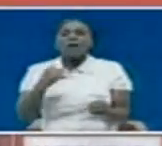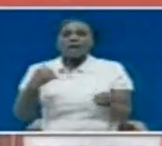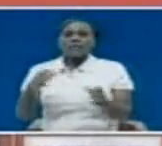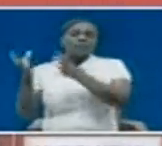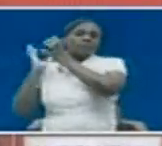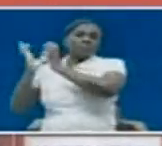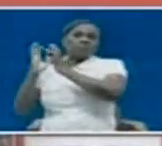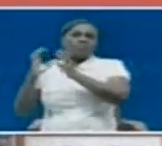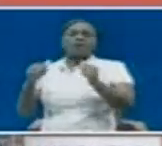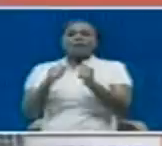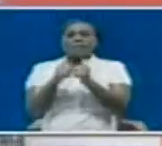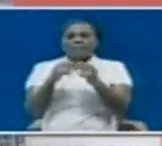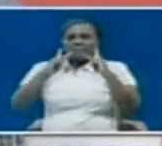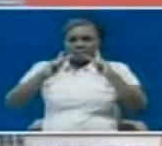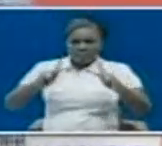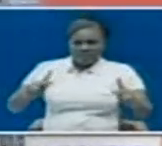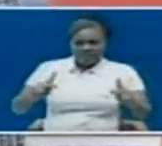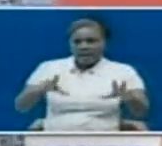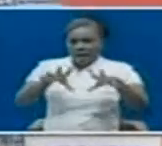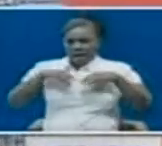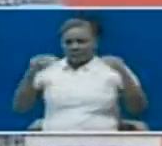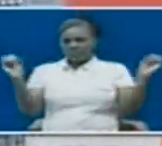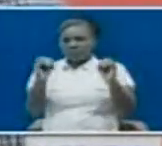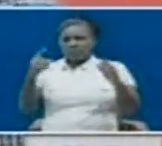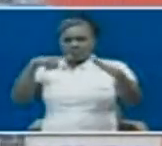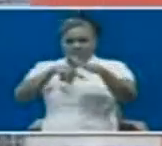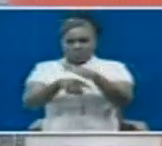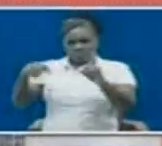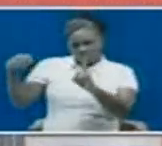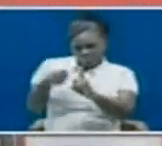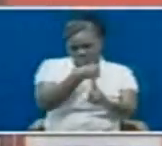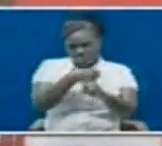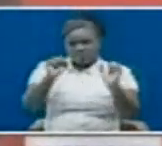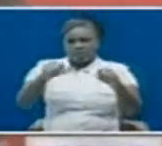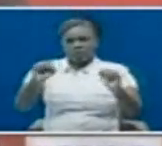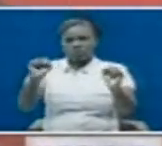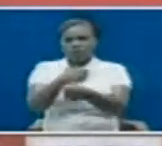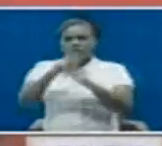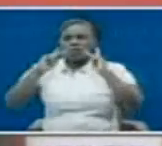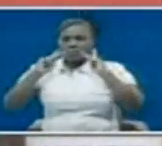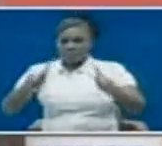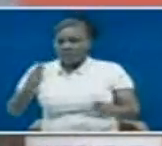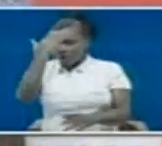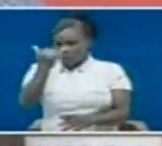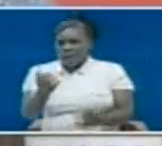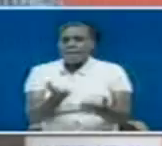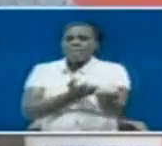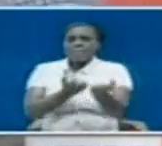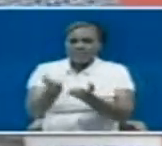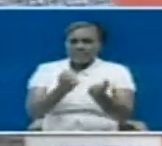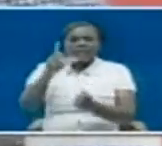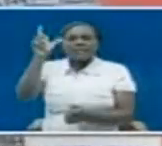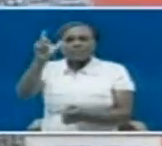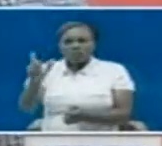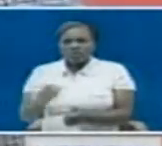pwani tukae na amani, na hatutakubali kamwe kuingizwa kwa vurugu ambazo zitaharibu amani, kwa sababu biashara ya watu wa pwani